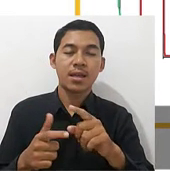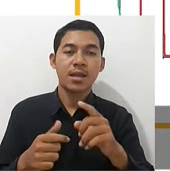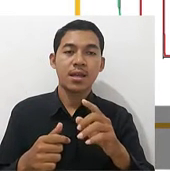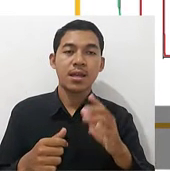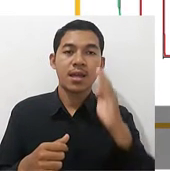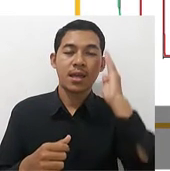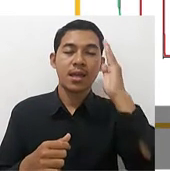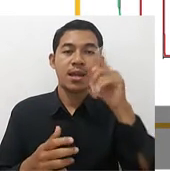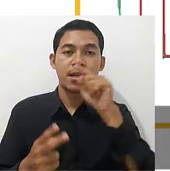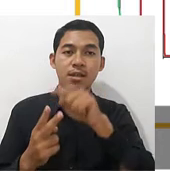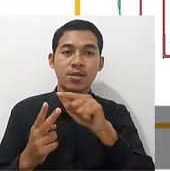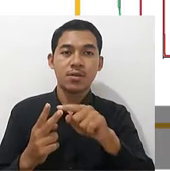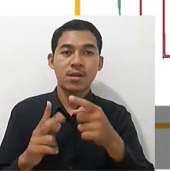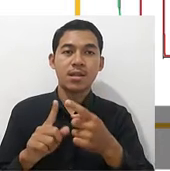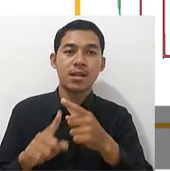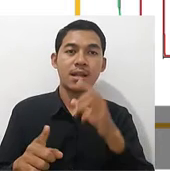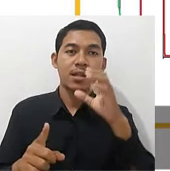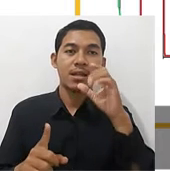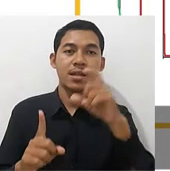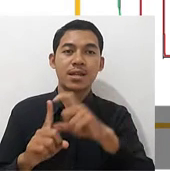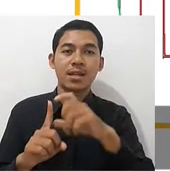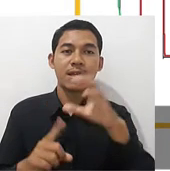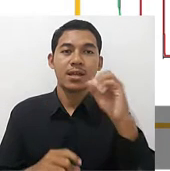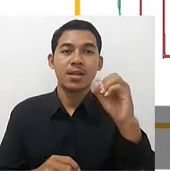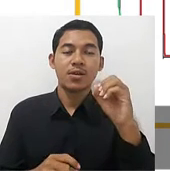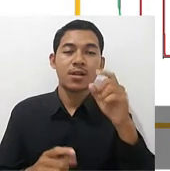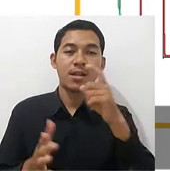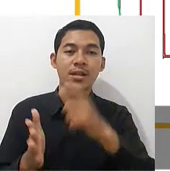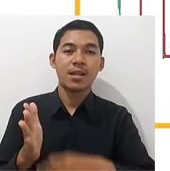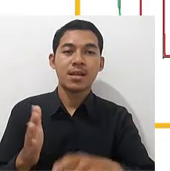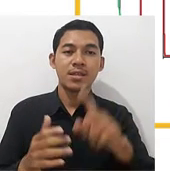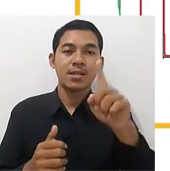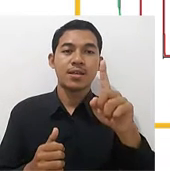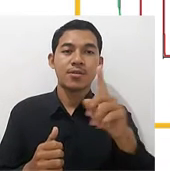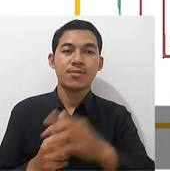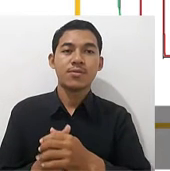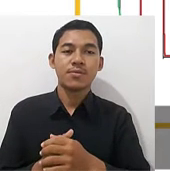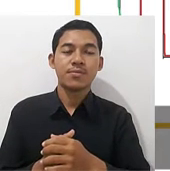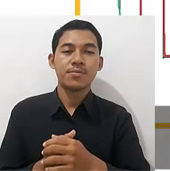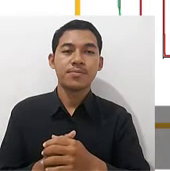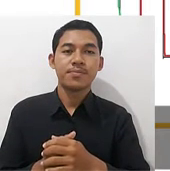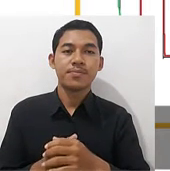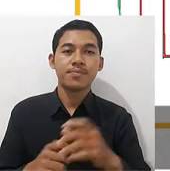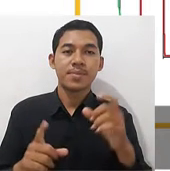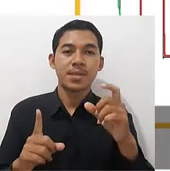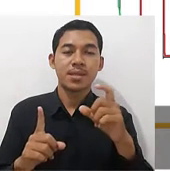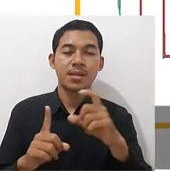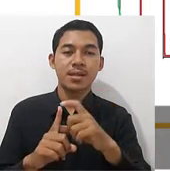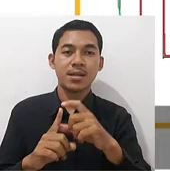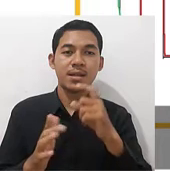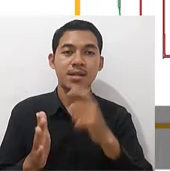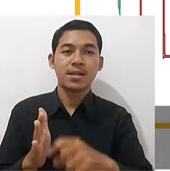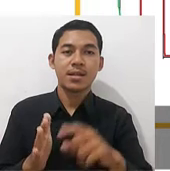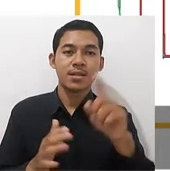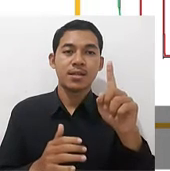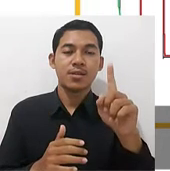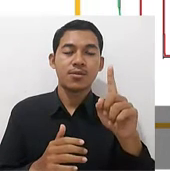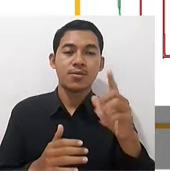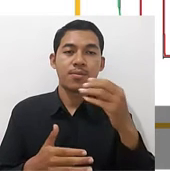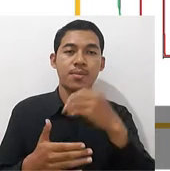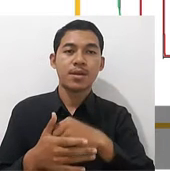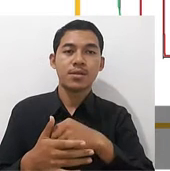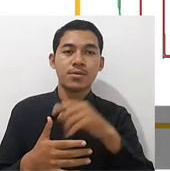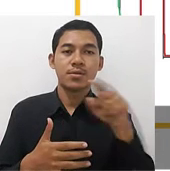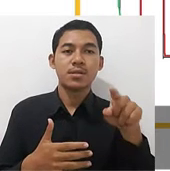ini bakal ditentuin oleh nilai dari si D0. Kalau D0 nilai 1, maka di sini dia nilai 1, kemudian dia